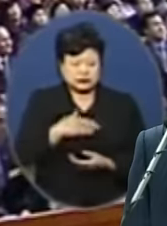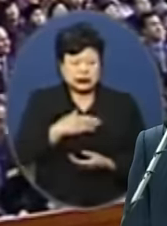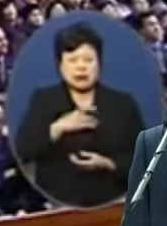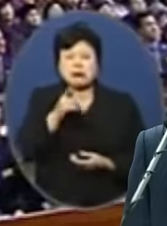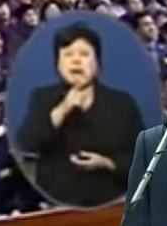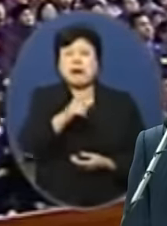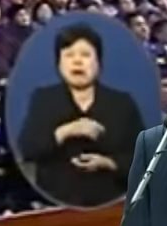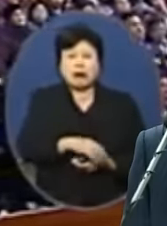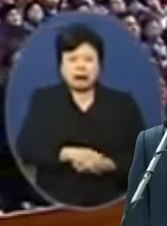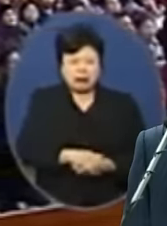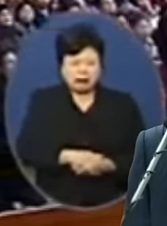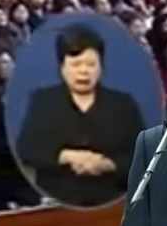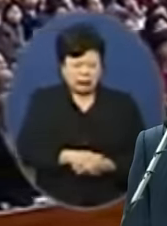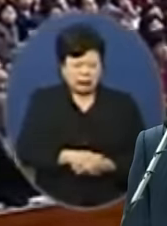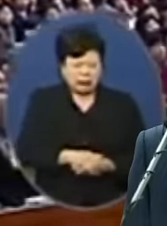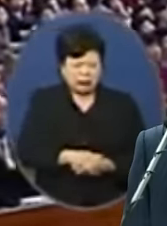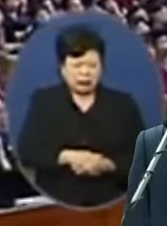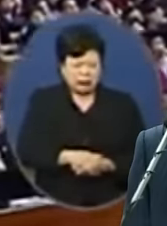무슨?